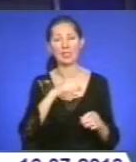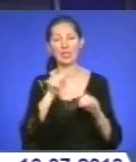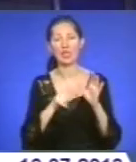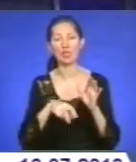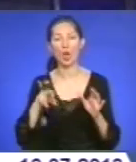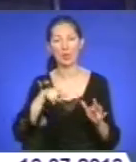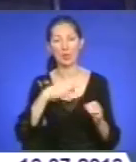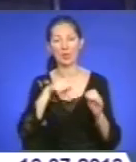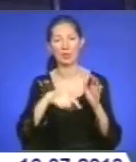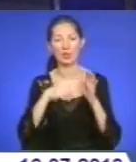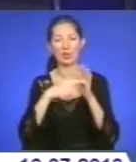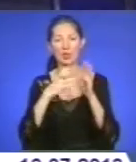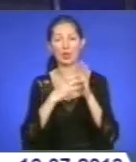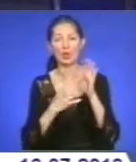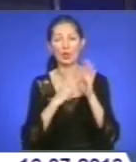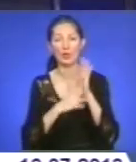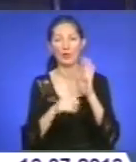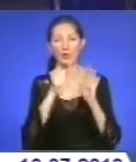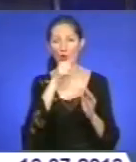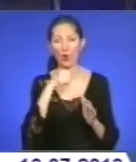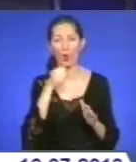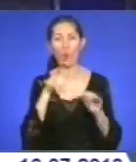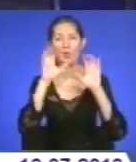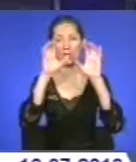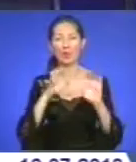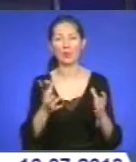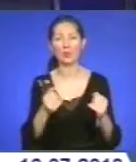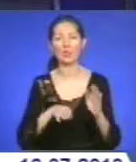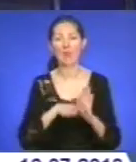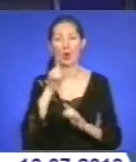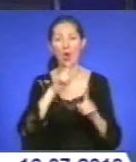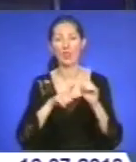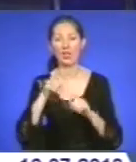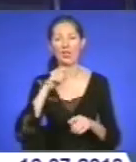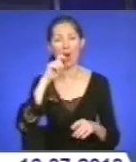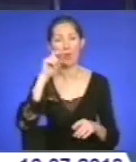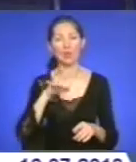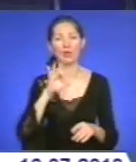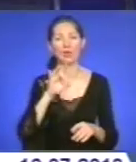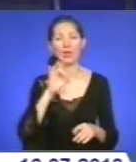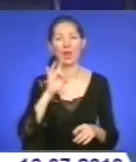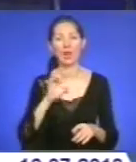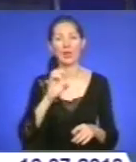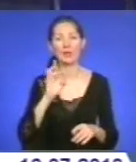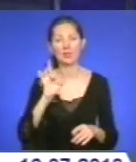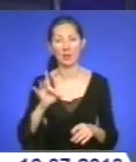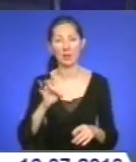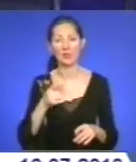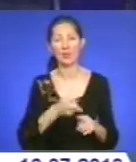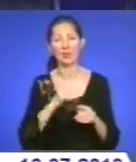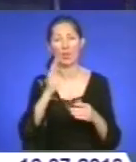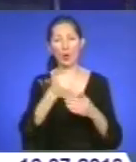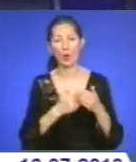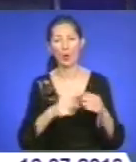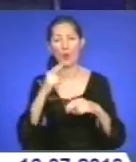16 липня 1990 року декларацію прийняла Верховна Рада Української РСР. Це була програма побудови